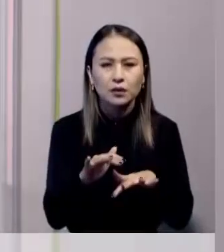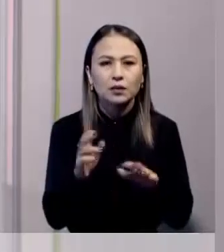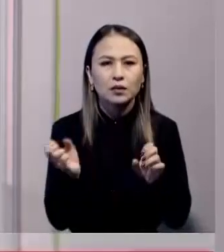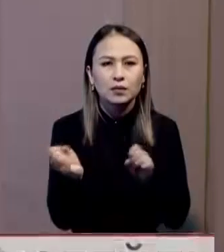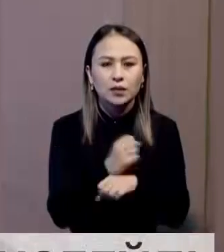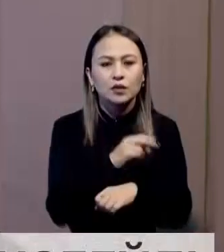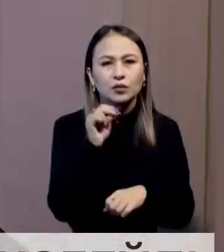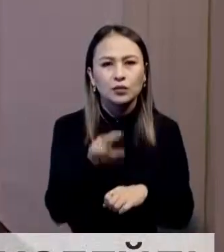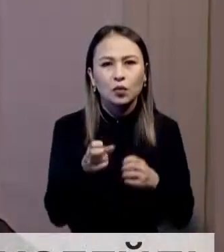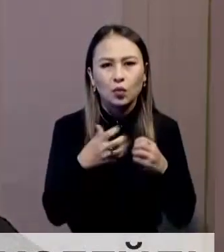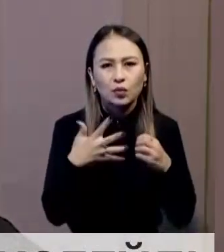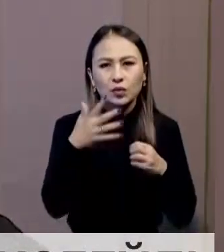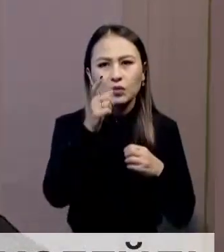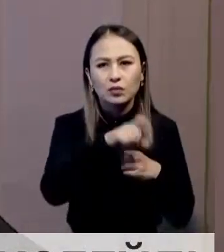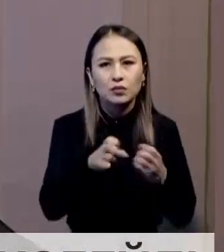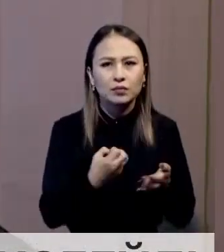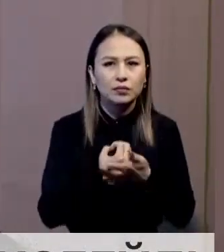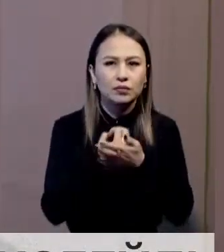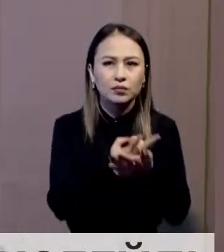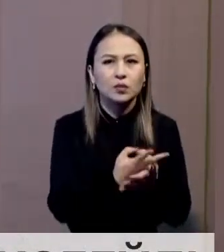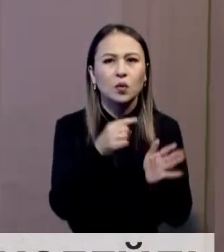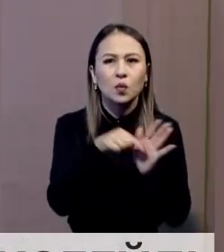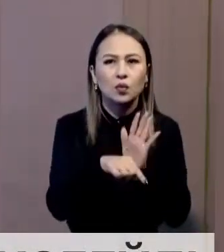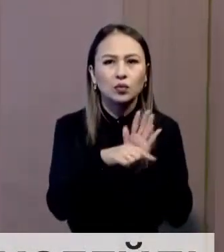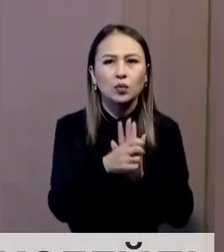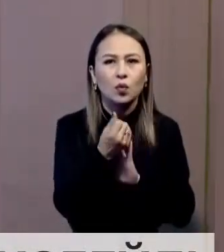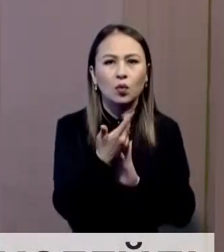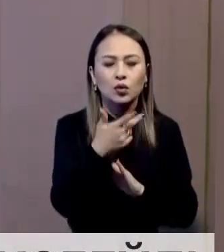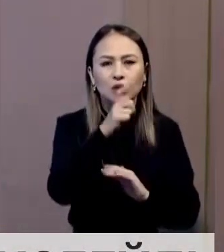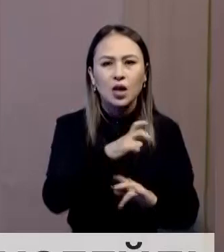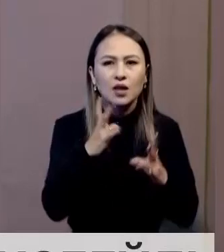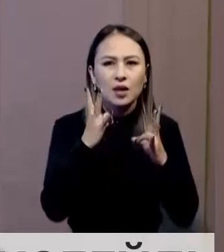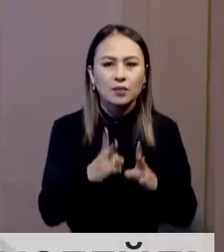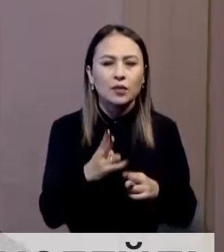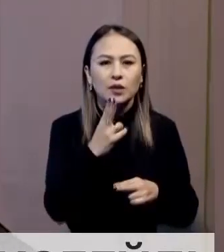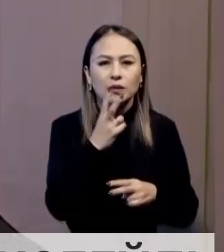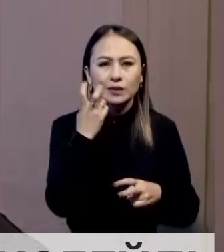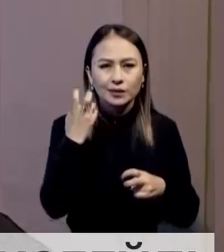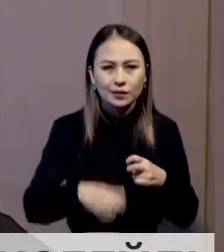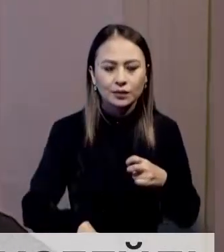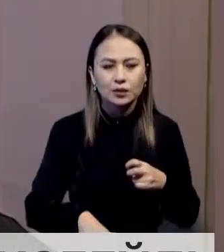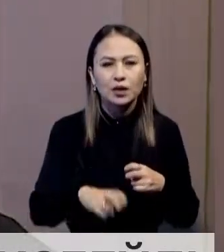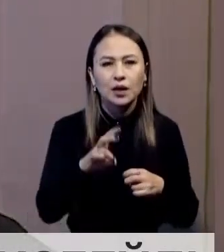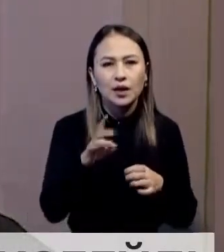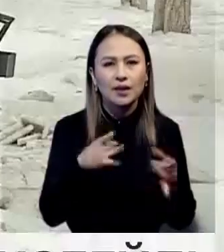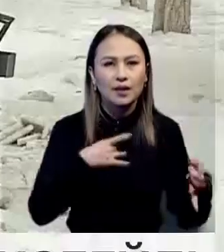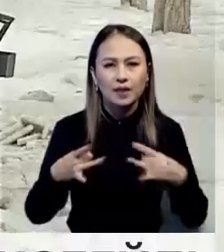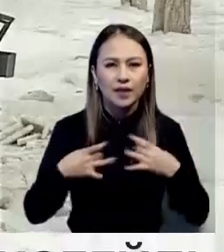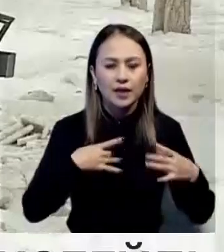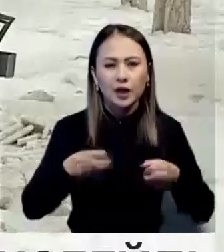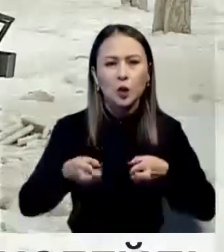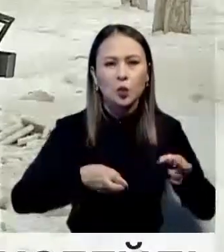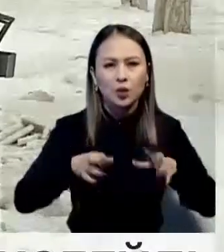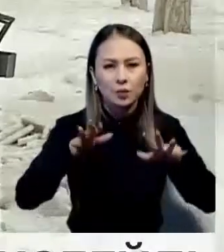15 науқас біздер ауруханаға жатқыздық. Оның ішінде 13 науқас травматология бөліміне, 2 науқас нейрохирургия бөліміне жатты.